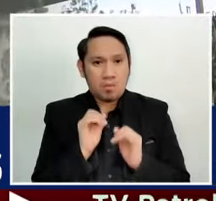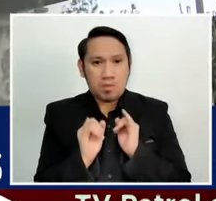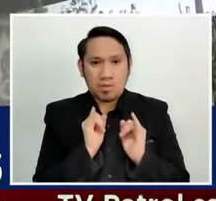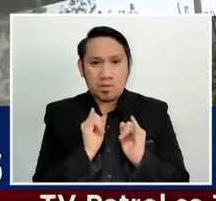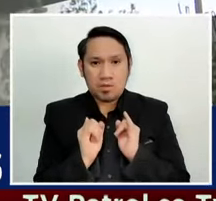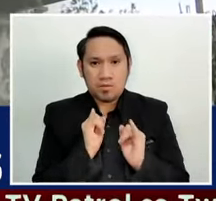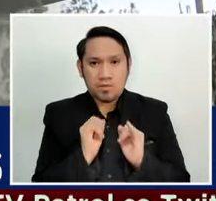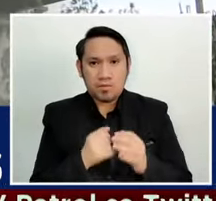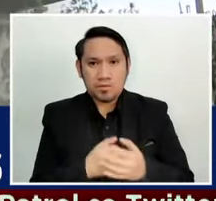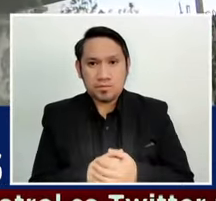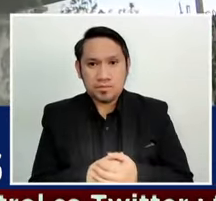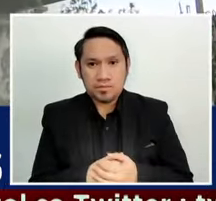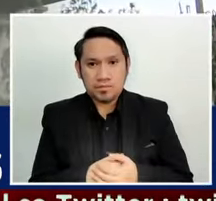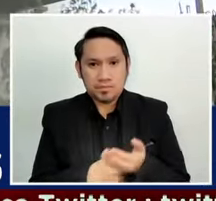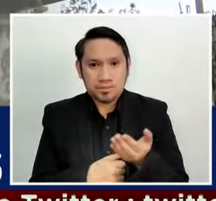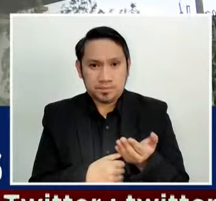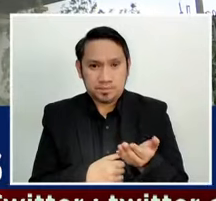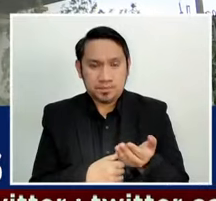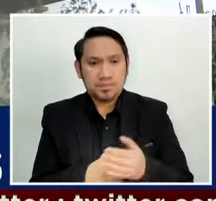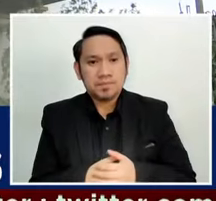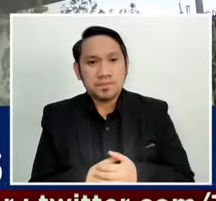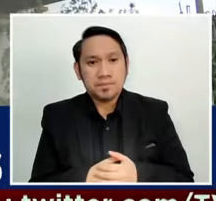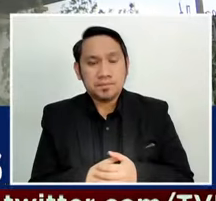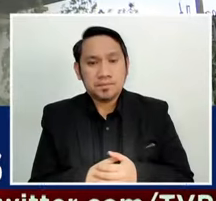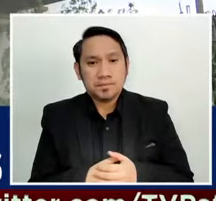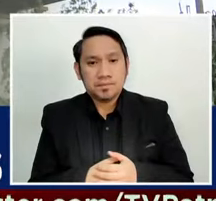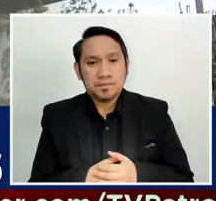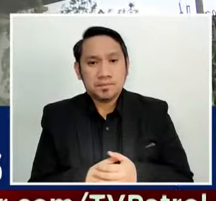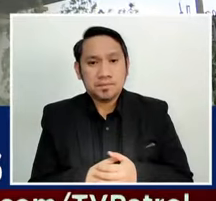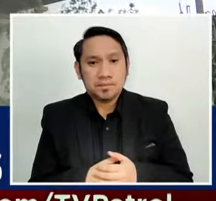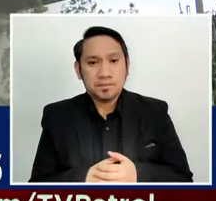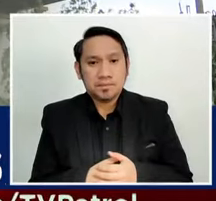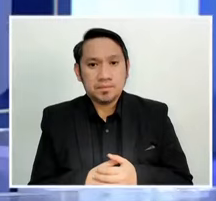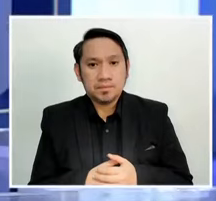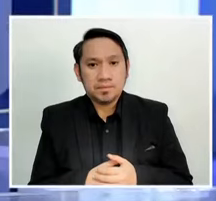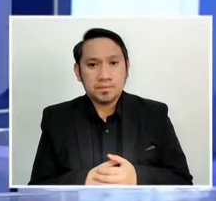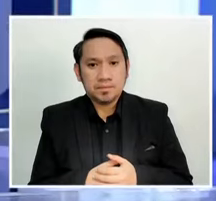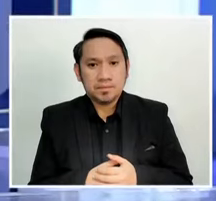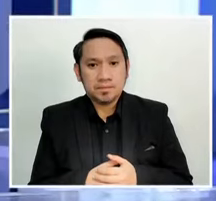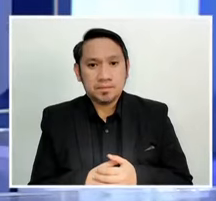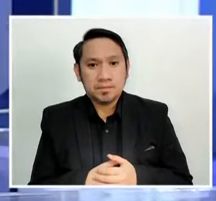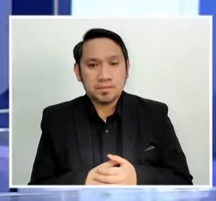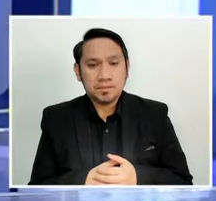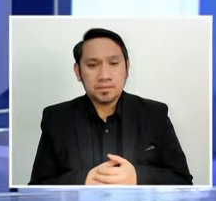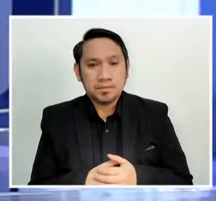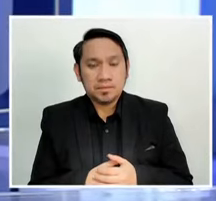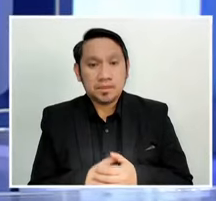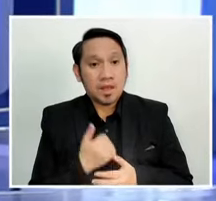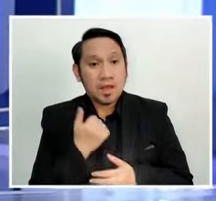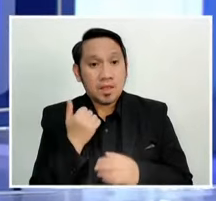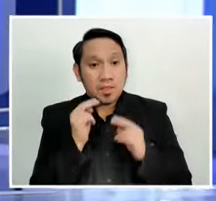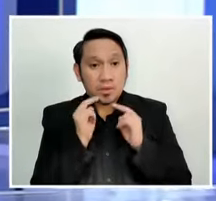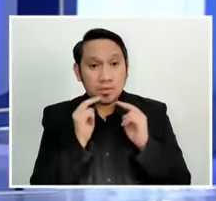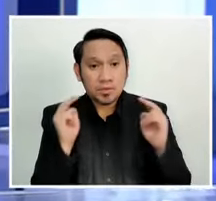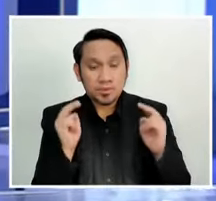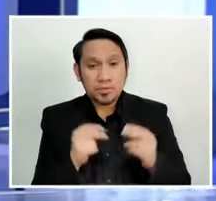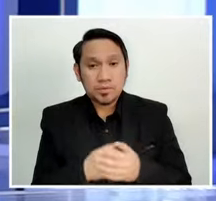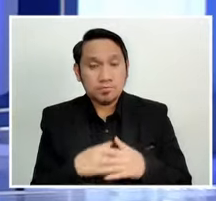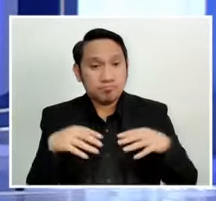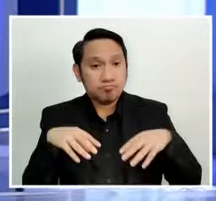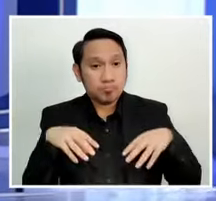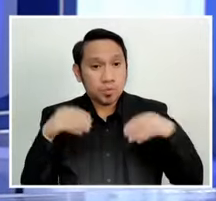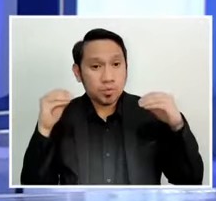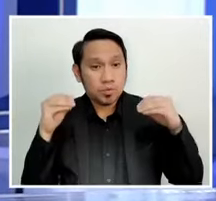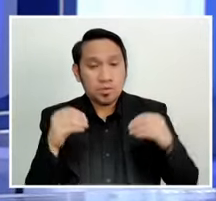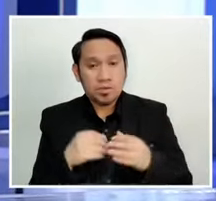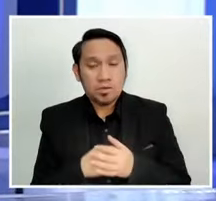panayam. Nico Bawa, ABS-CBN News. Sa ibang balita naman, nawala ng kuryente ng